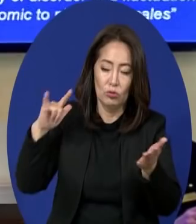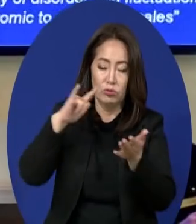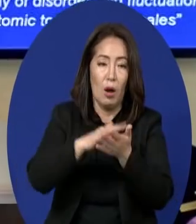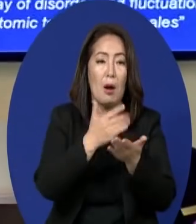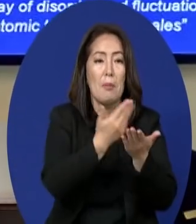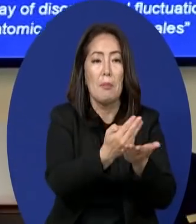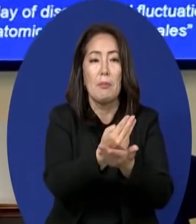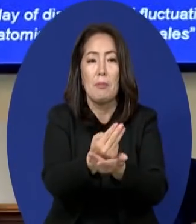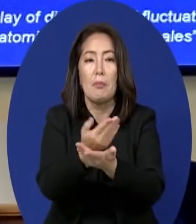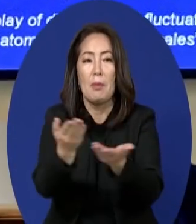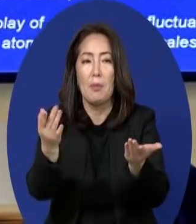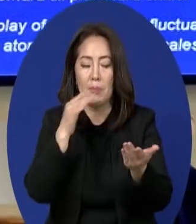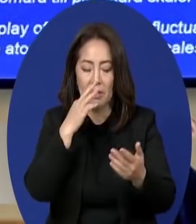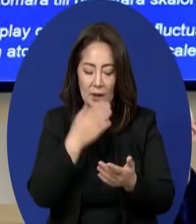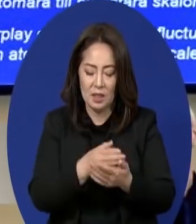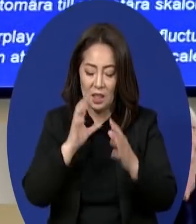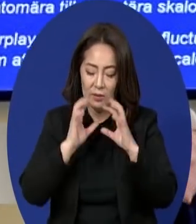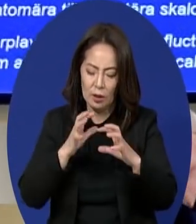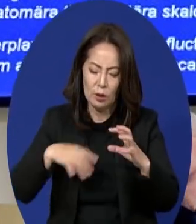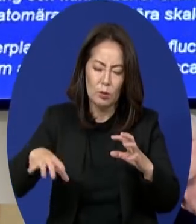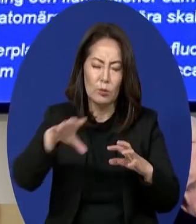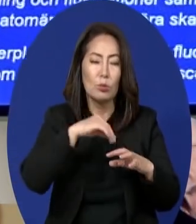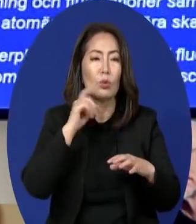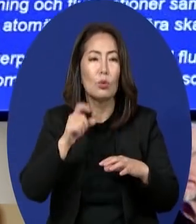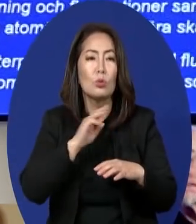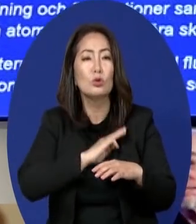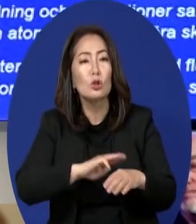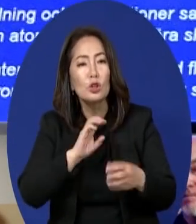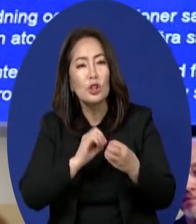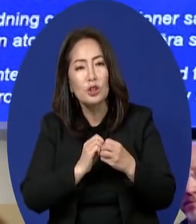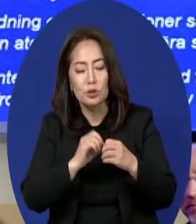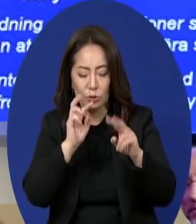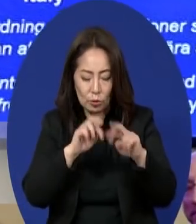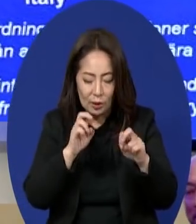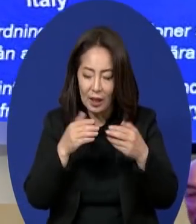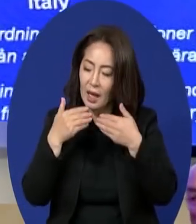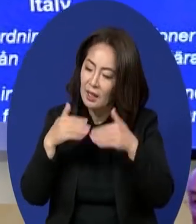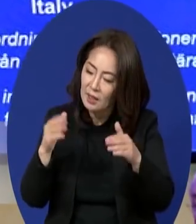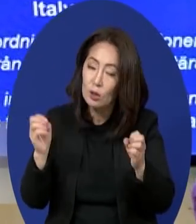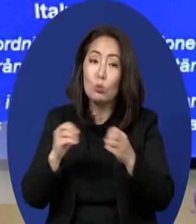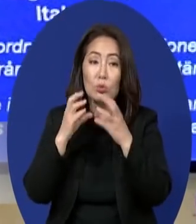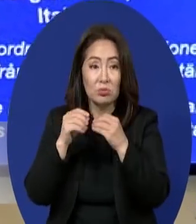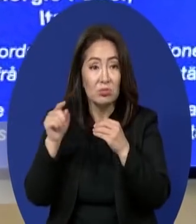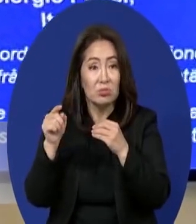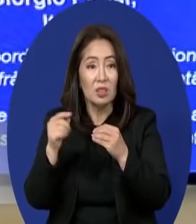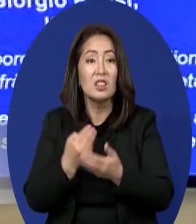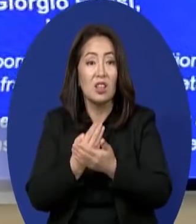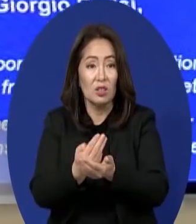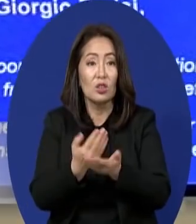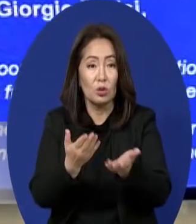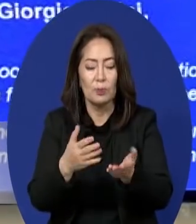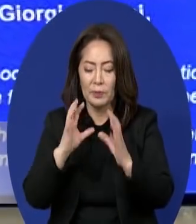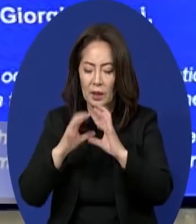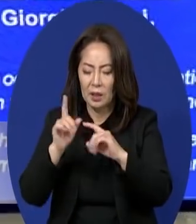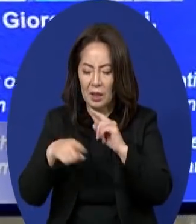гарчээ. За Нобелийн шагналыг дэлхийн хэмжээнд хүн төрөлхтний төлөө хийсэн судалгаа, нээлт, бүтээл толгодог учраас дэлхийн